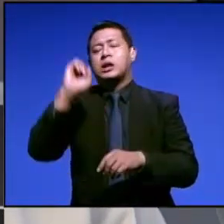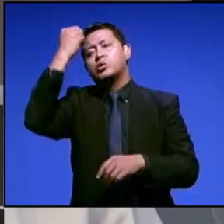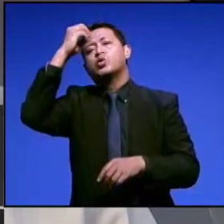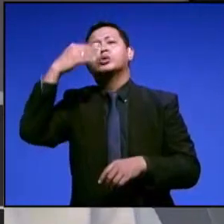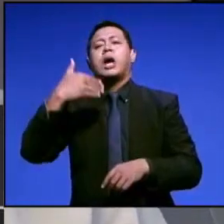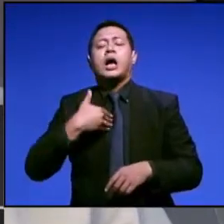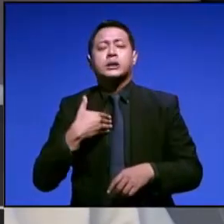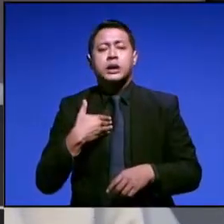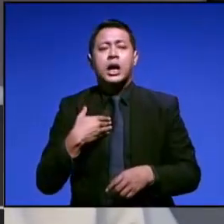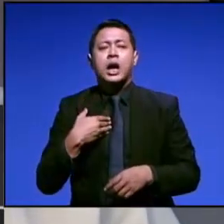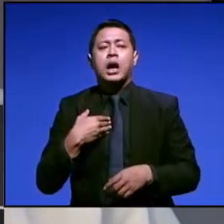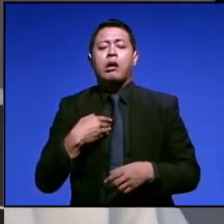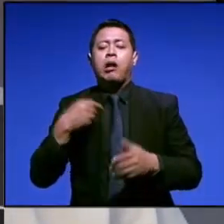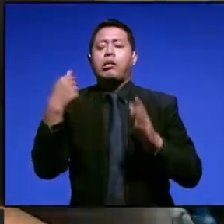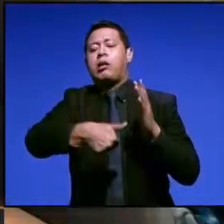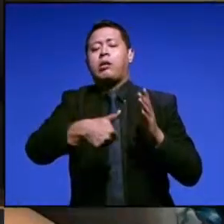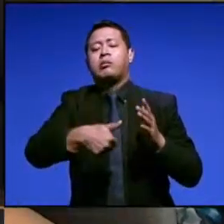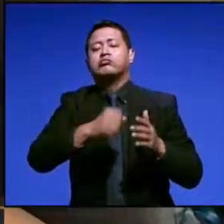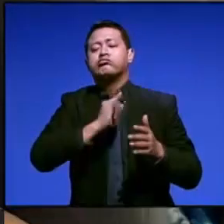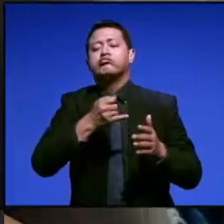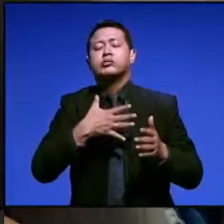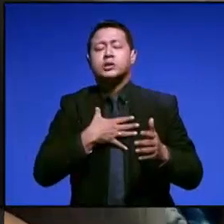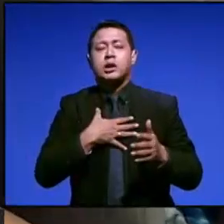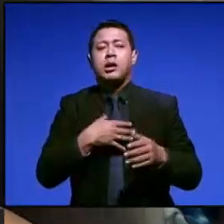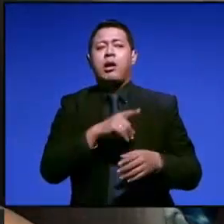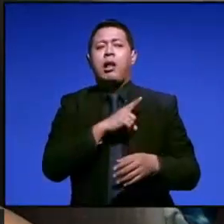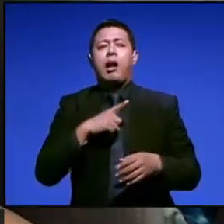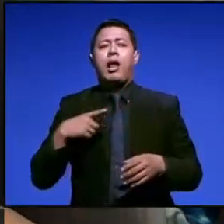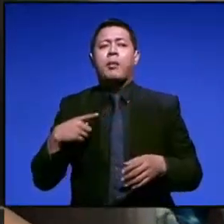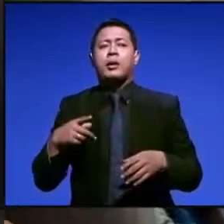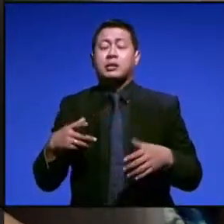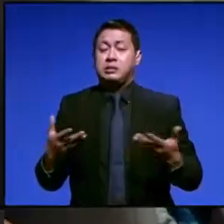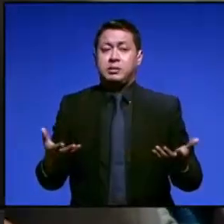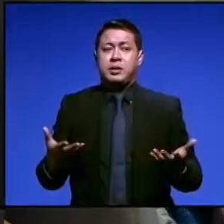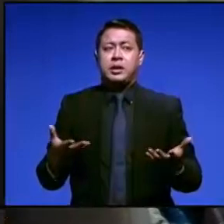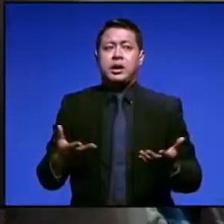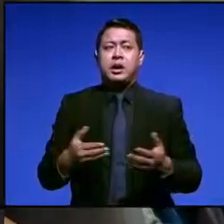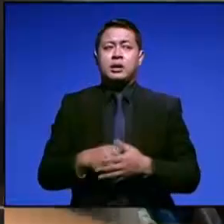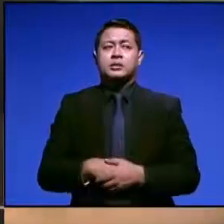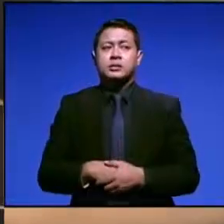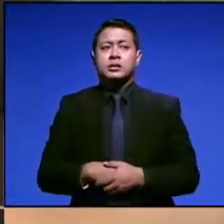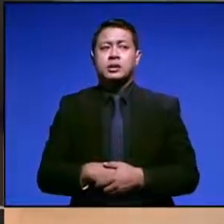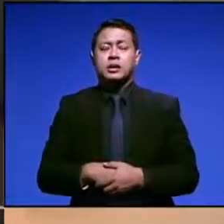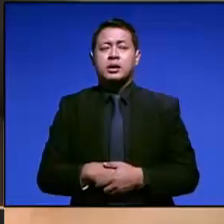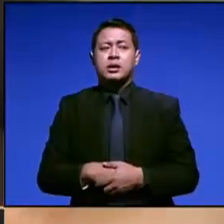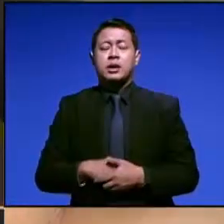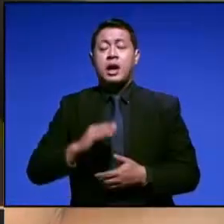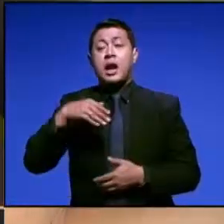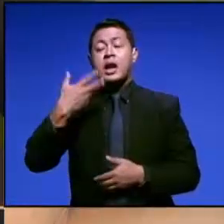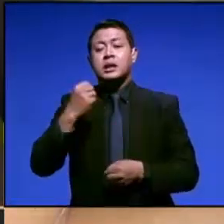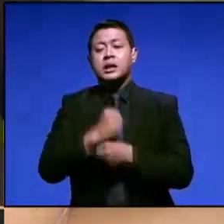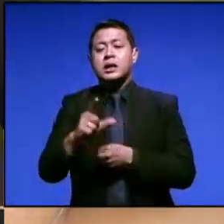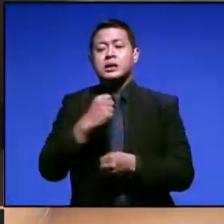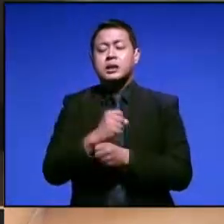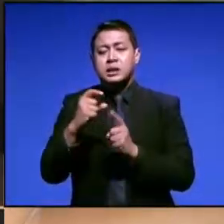sayanya. Nanti kena denda. Kelamaan sih, tapi gimana lagi ya, namanya nanti kena